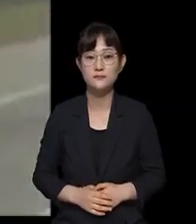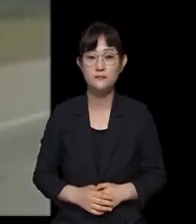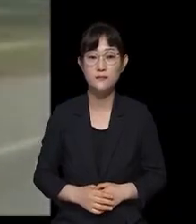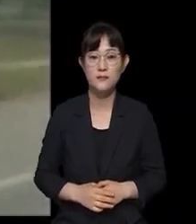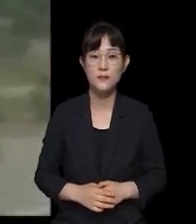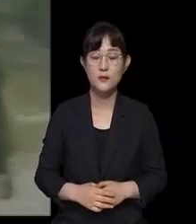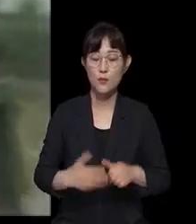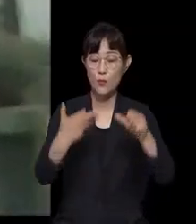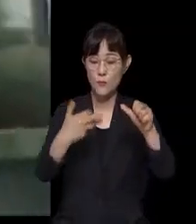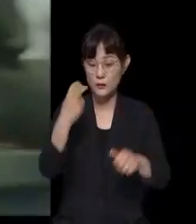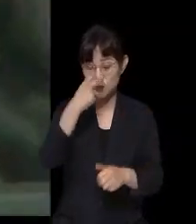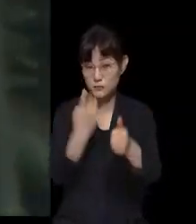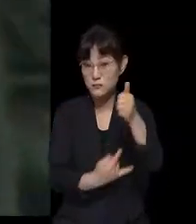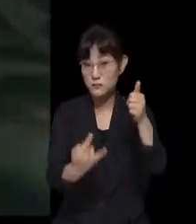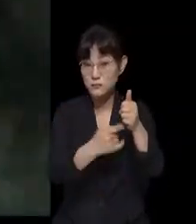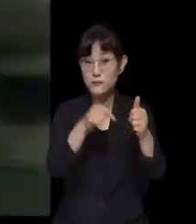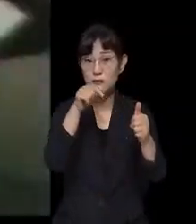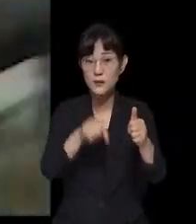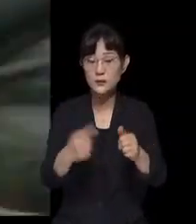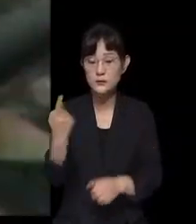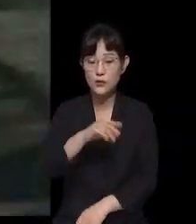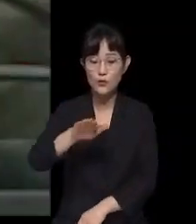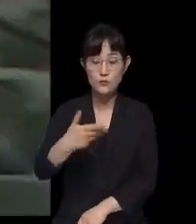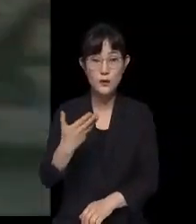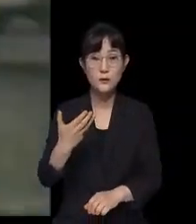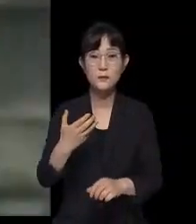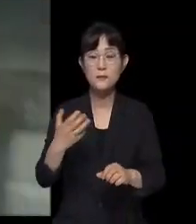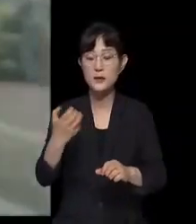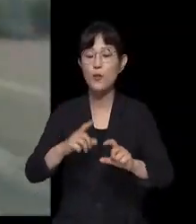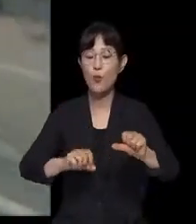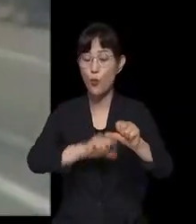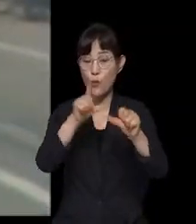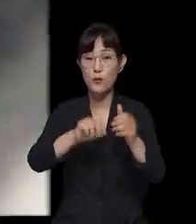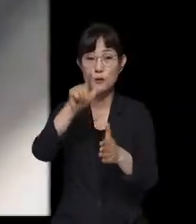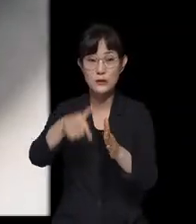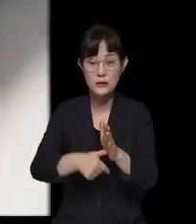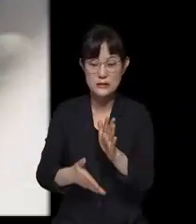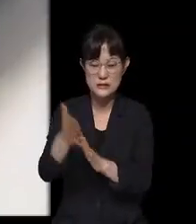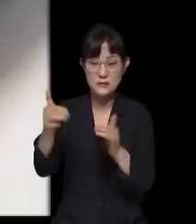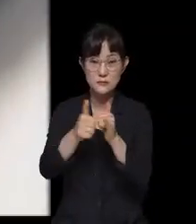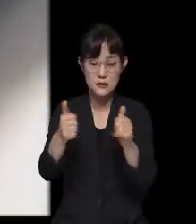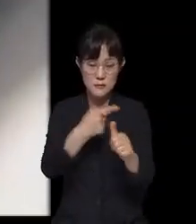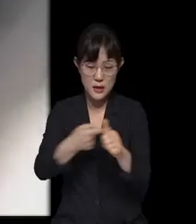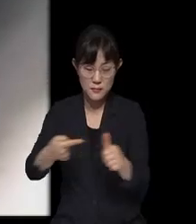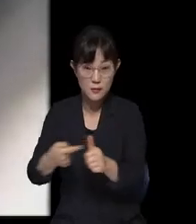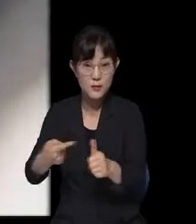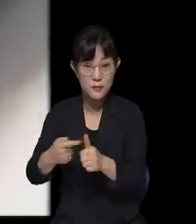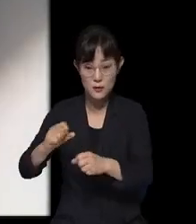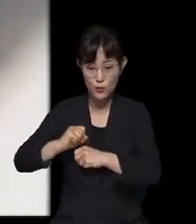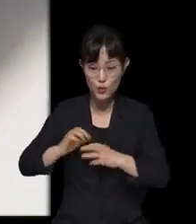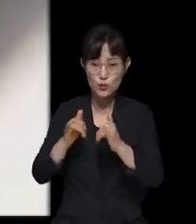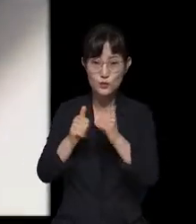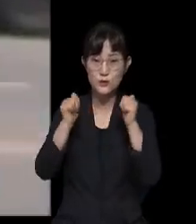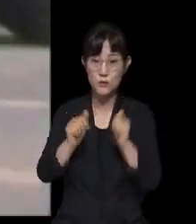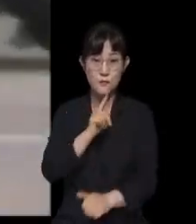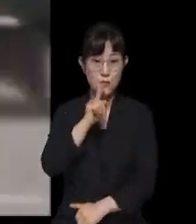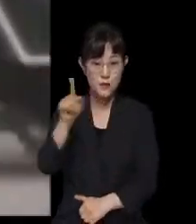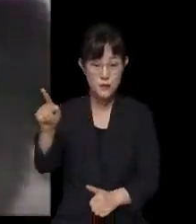5.18 진상규명조사위원회가 1980년 5월 당시 시민 학살에 책임이 있는 계엄군들을